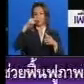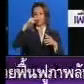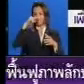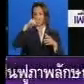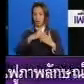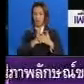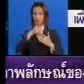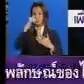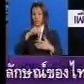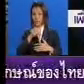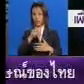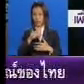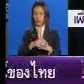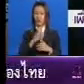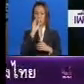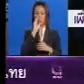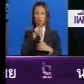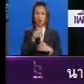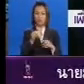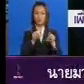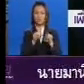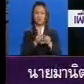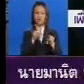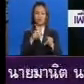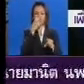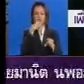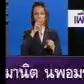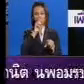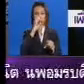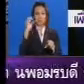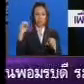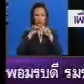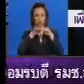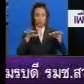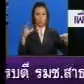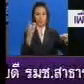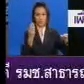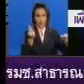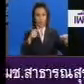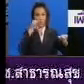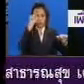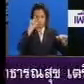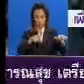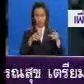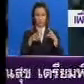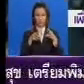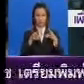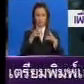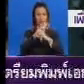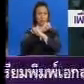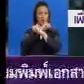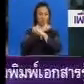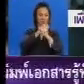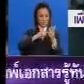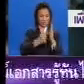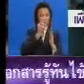ว่าไข้หวัดใหญ่สายพันธุ์ใหม่เป็นเชื้อไวรัสที่แพร่ระบาดอย่างรวดเร็วรัฐบาลจึงควรตัดวงจรชีวิตของเชื้อไวรัสตั้งแต่พบผู้ป่วยครั้